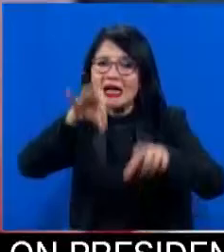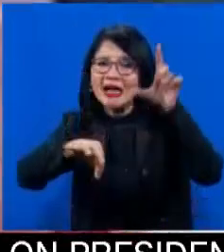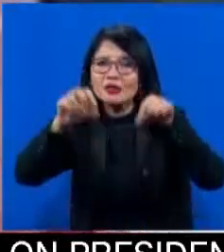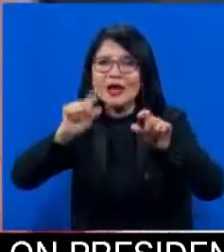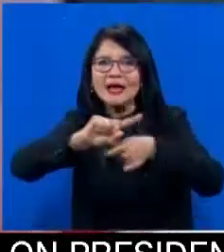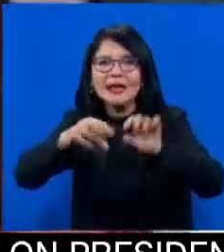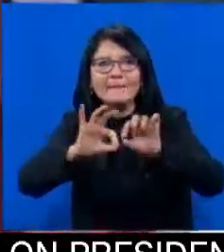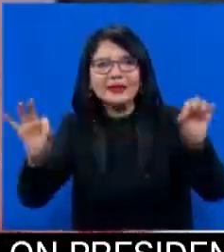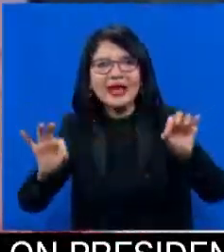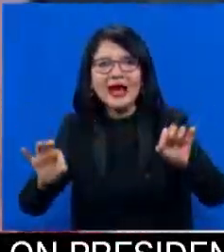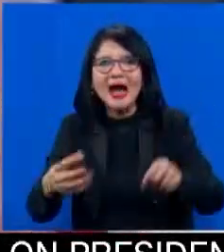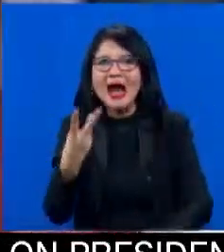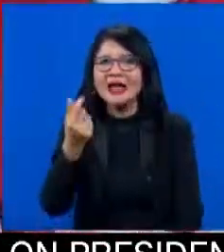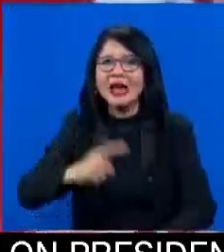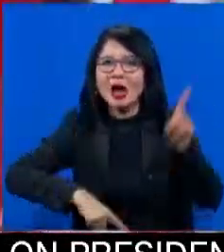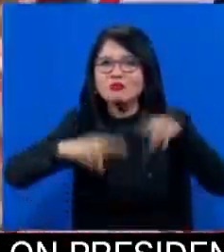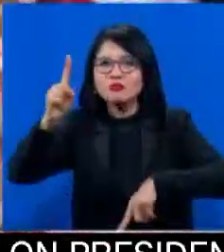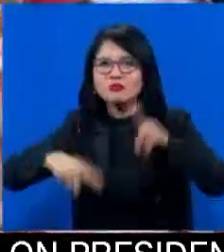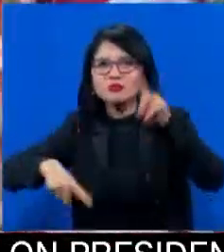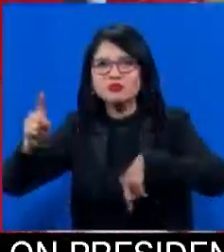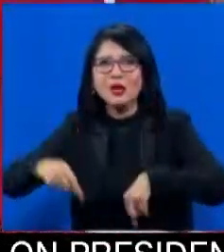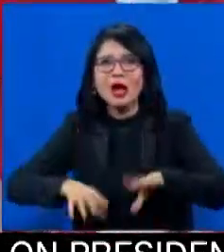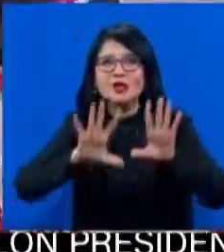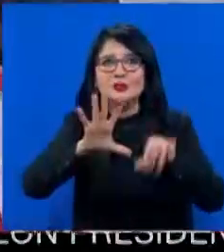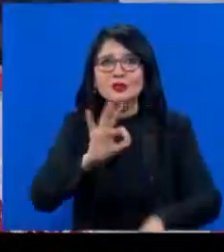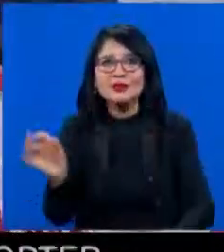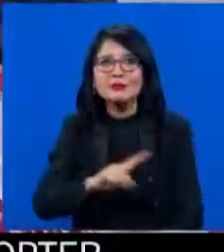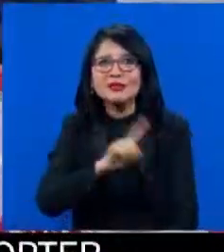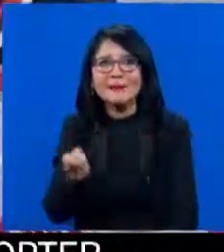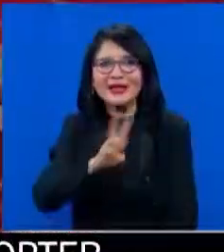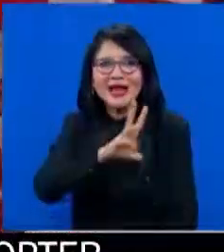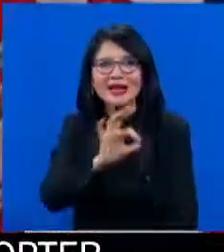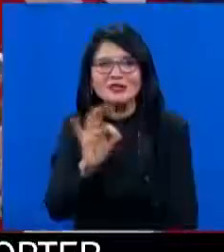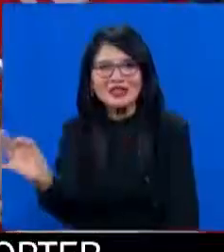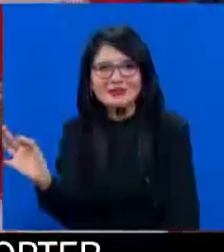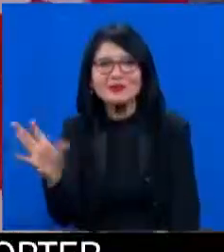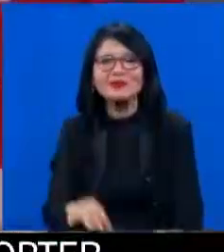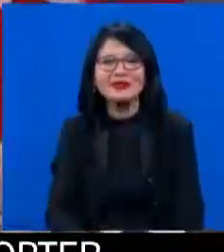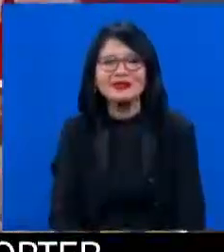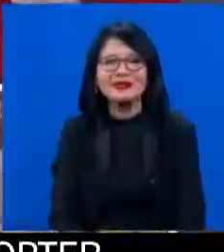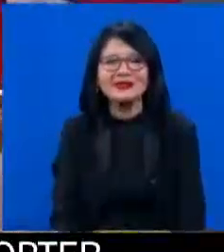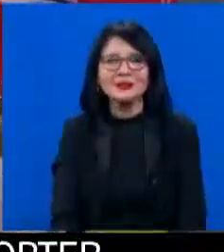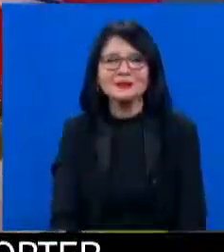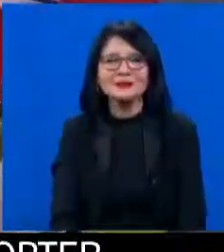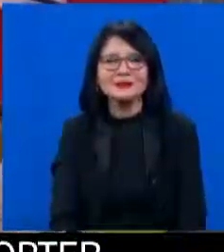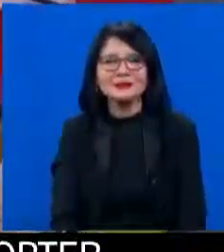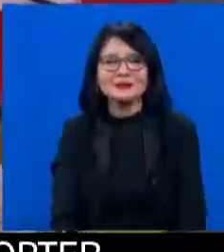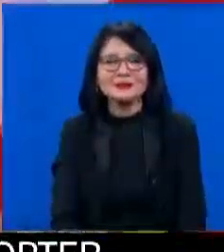dengan harga bervariasi mulai 10 hingga 300.000 rupiah. Tim Liputan CNN Indonesia.